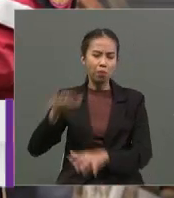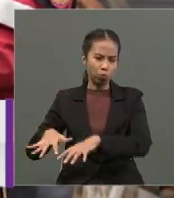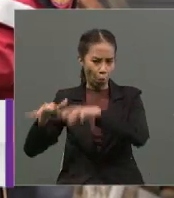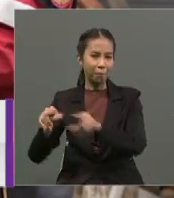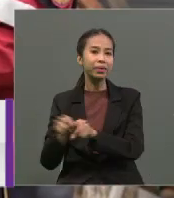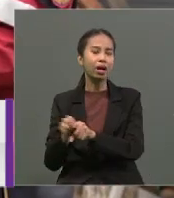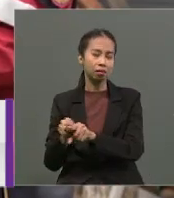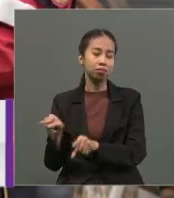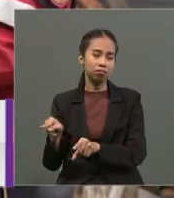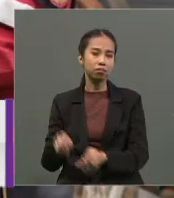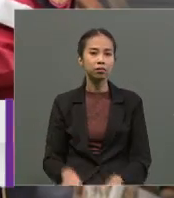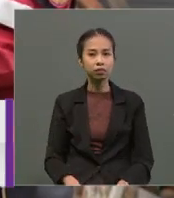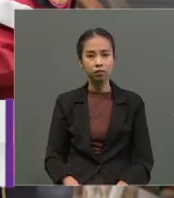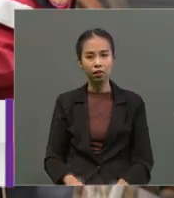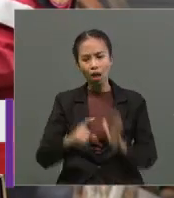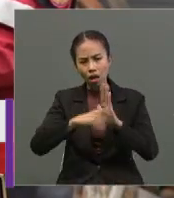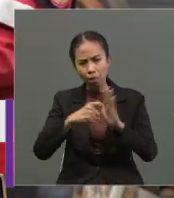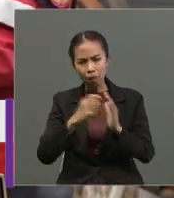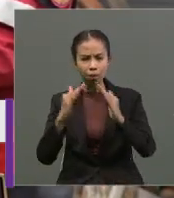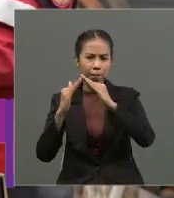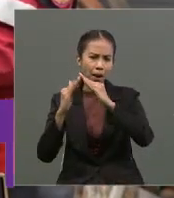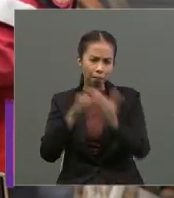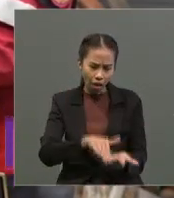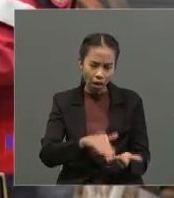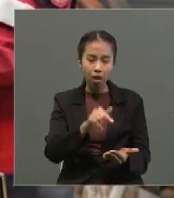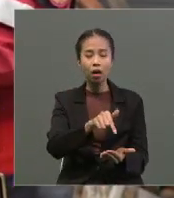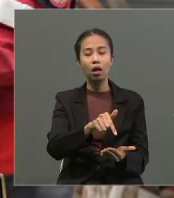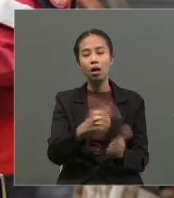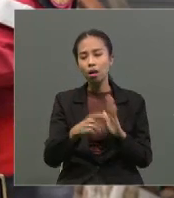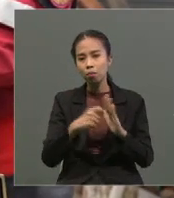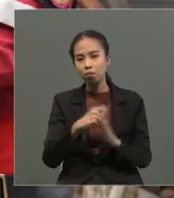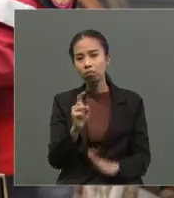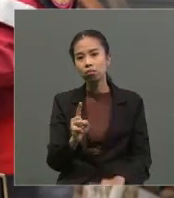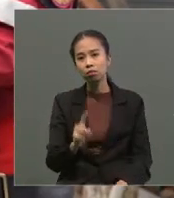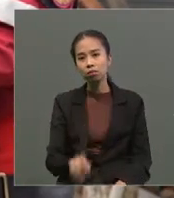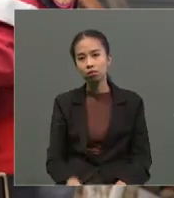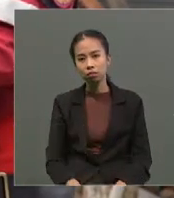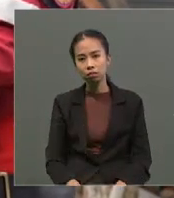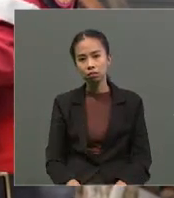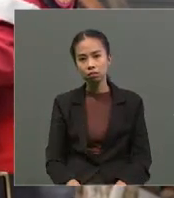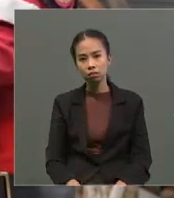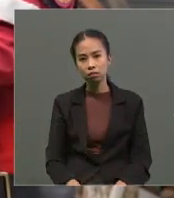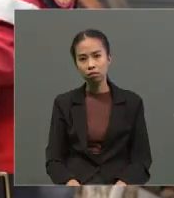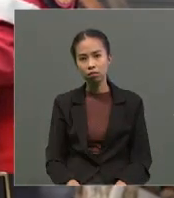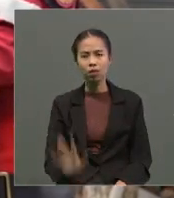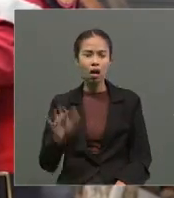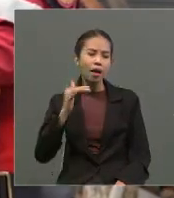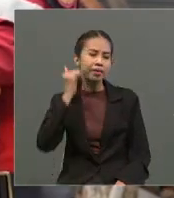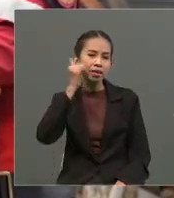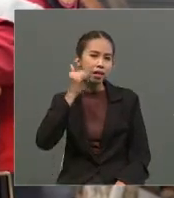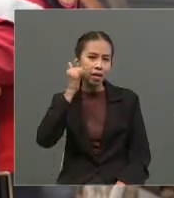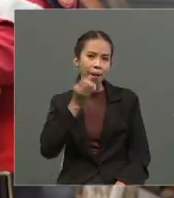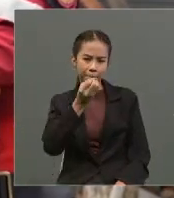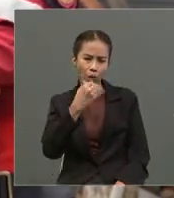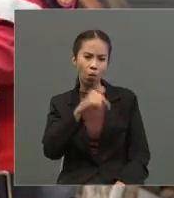ำลึกเหมือนกัน สาเหตุที่บ้านมันซุดตัวแล้วก็พังลงมา พ่อเห็นยายย่าบอกว่าตร